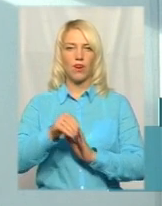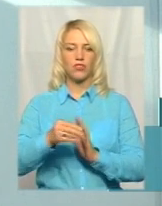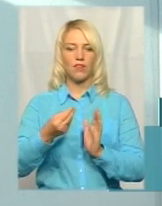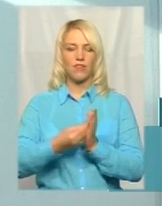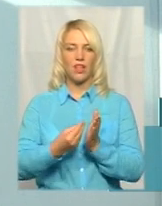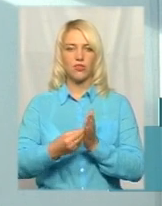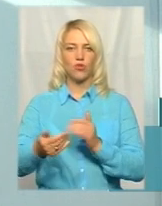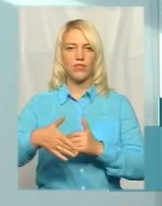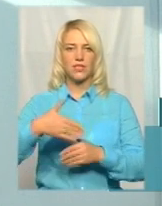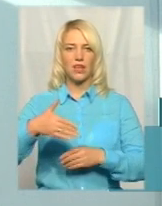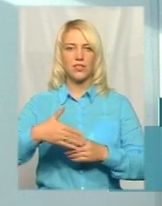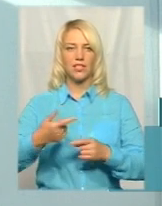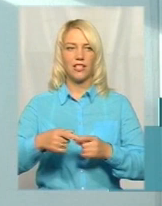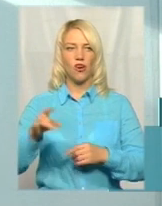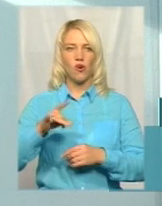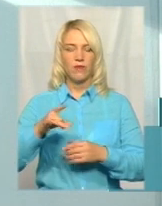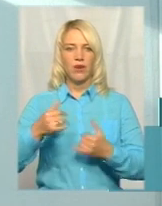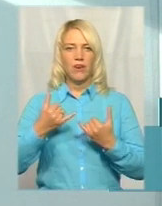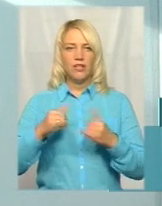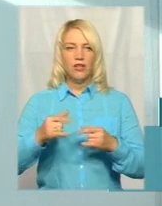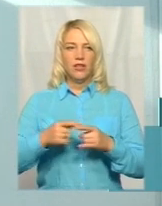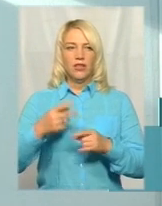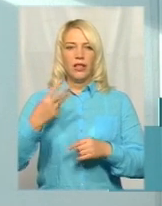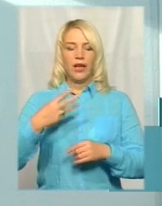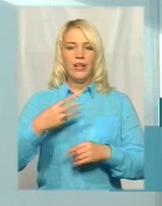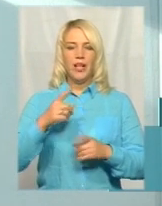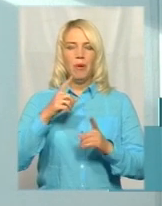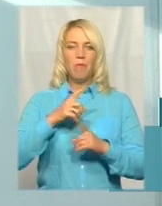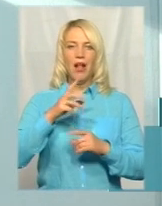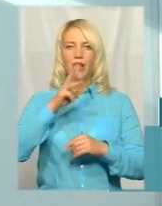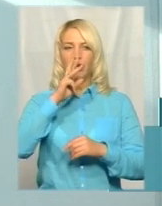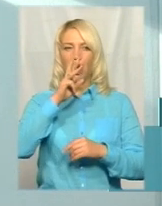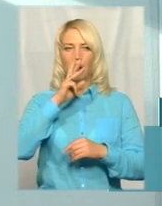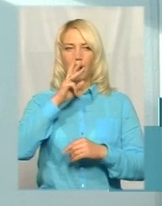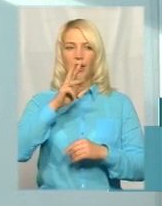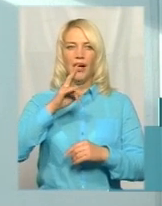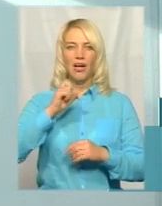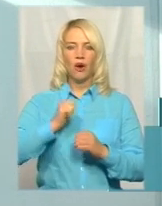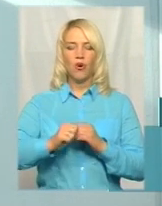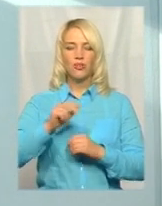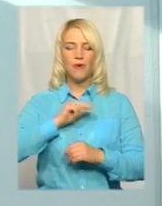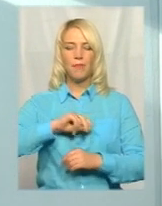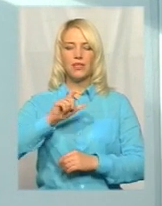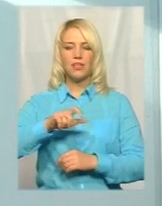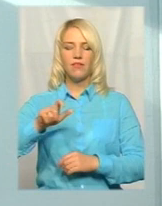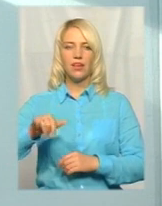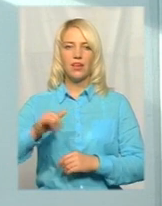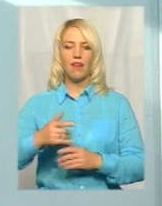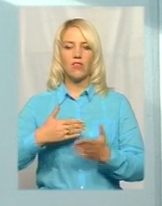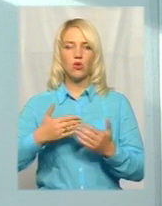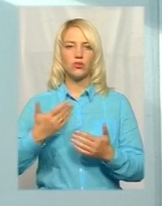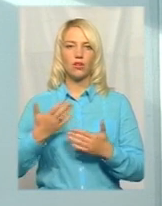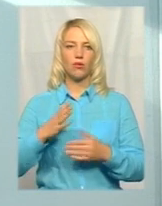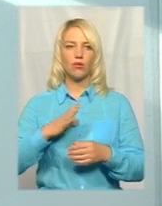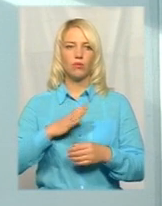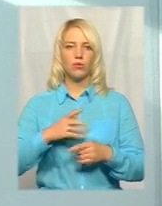розміри вражаючі. Як ви знаєте, це 30 мінімальних заробітних плат за кожного працівника, відносно якого